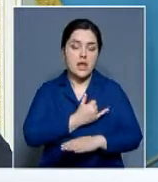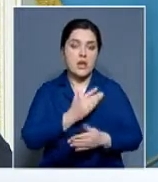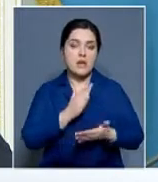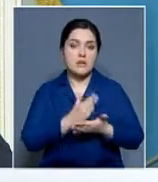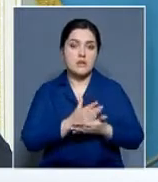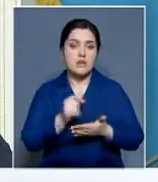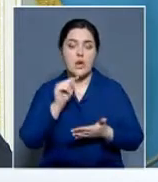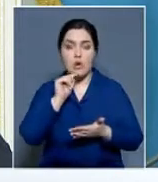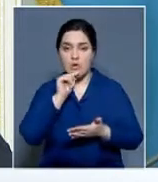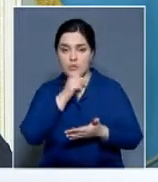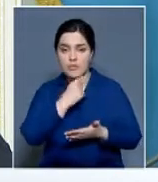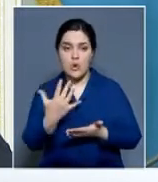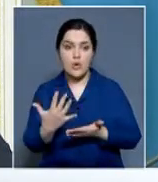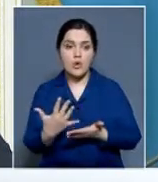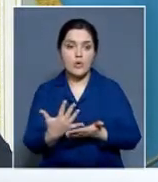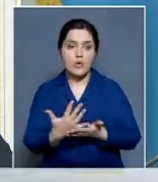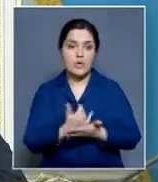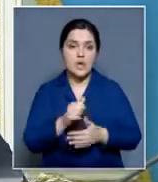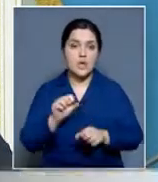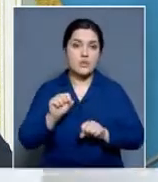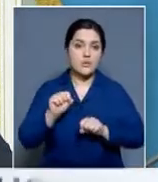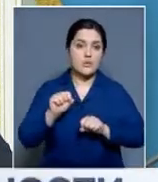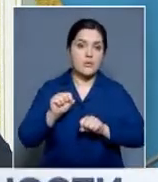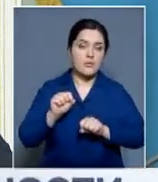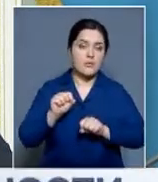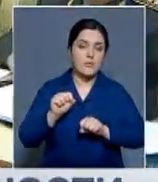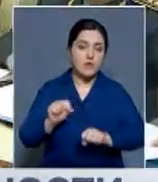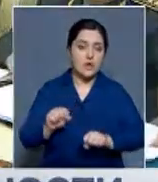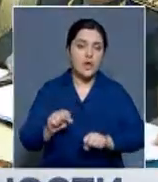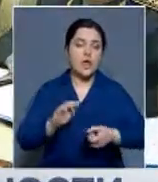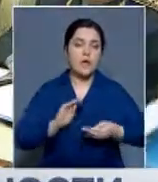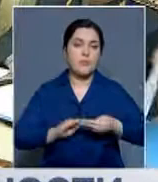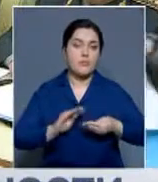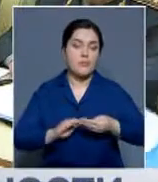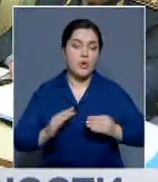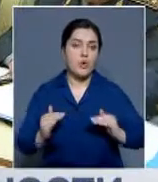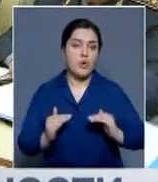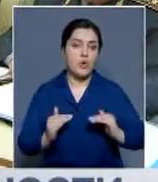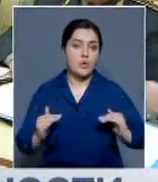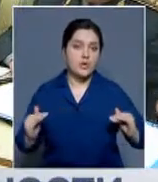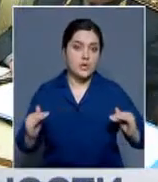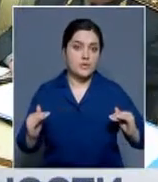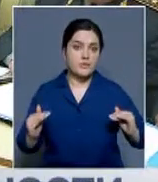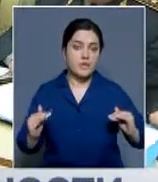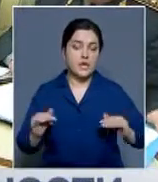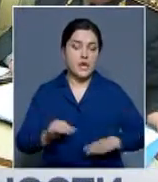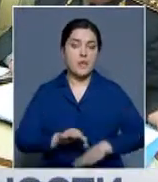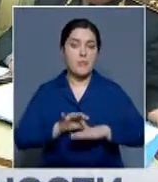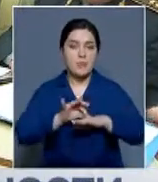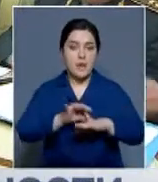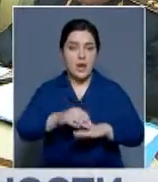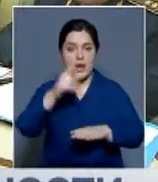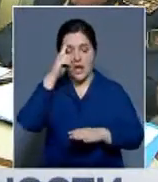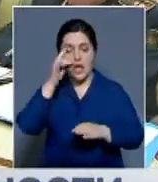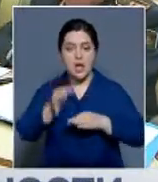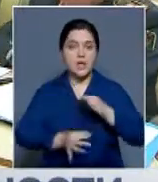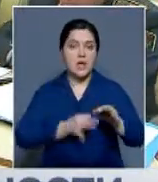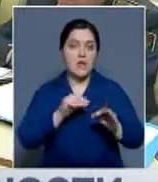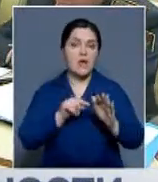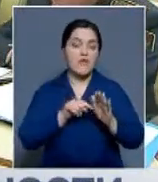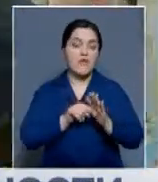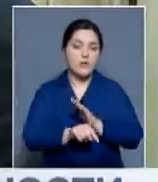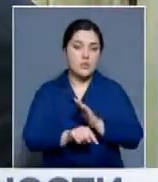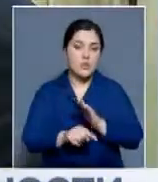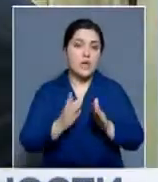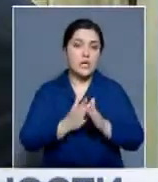показатели удалось удержать на приемлемом уровне. Проведен анализ внутренних, региональных,